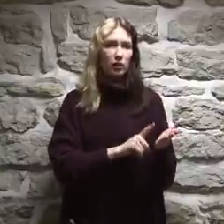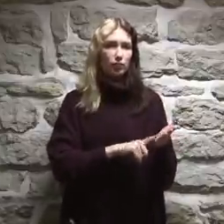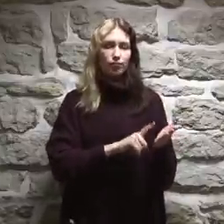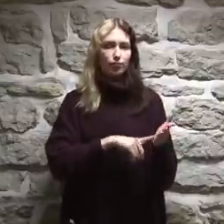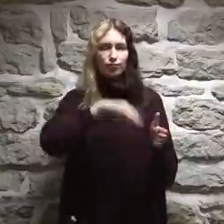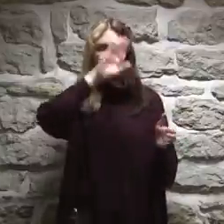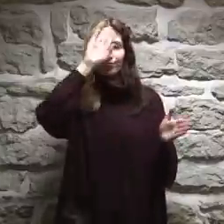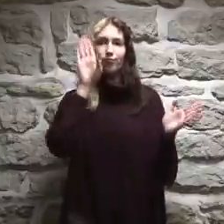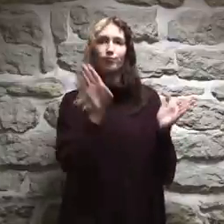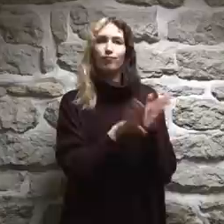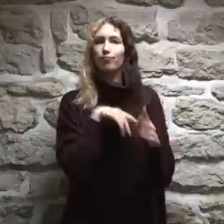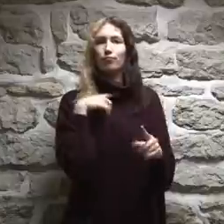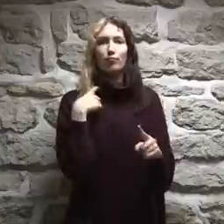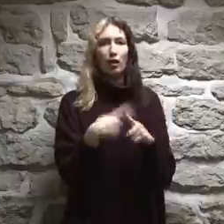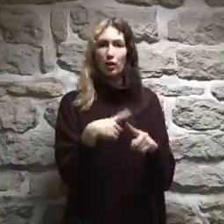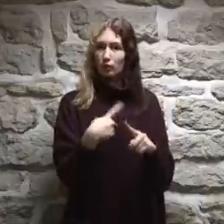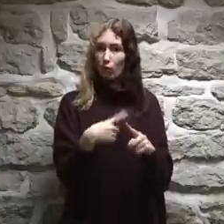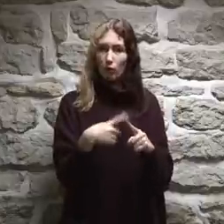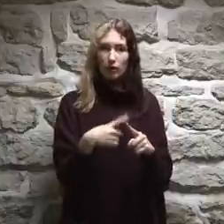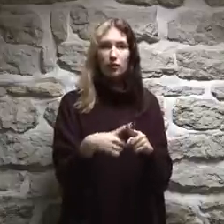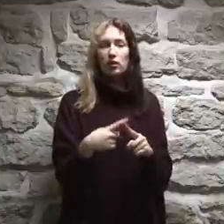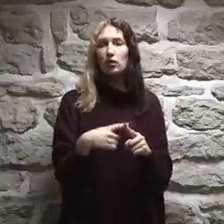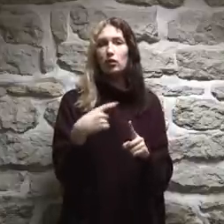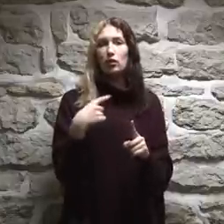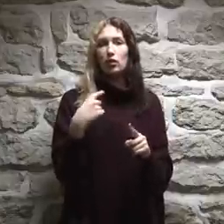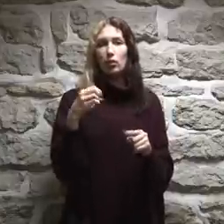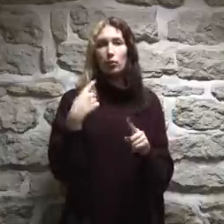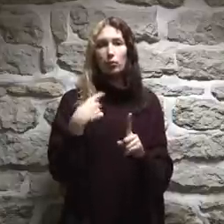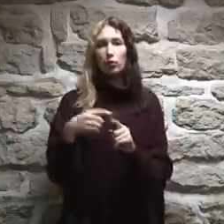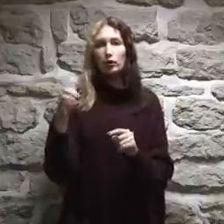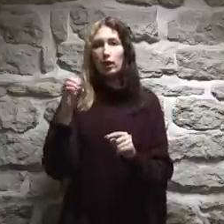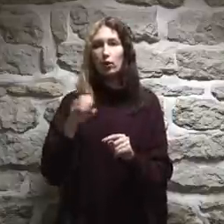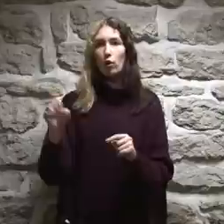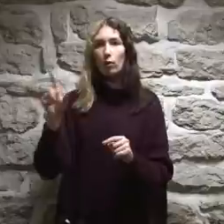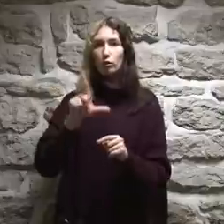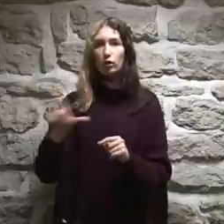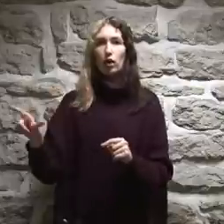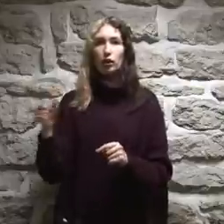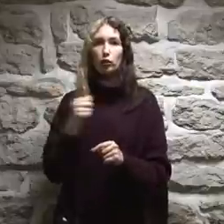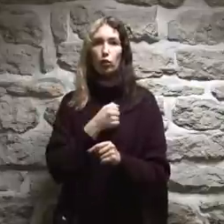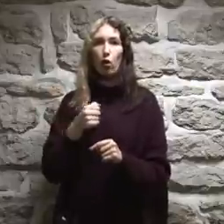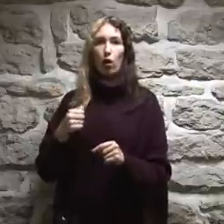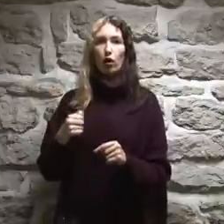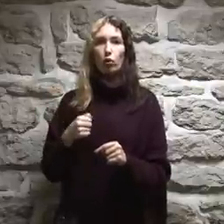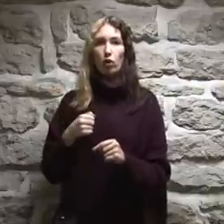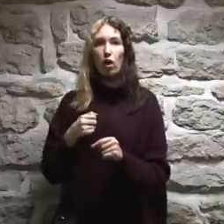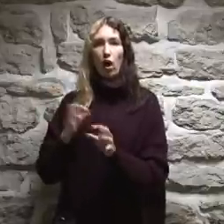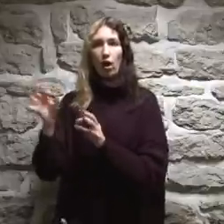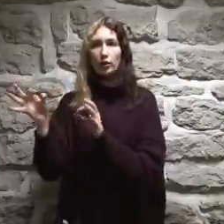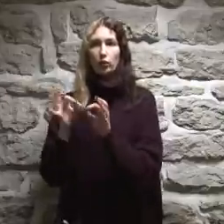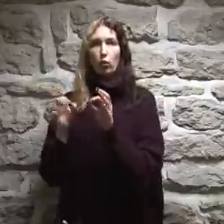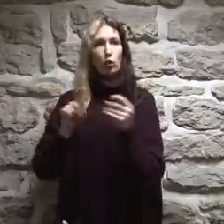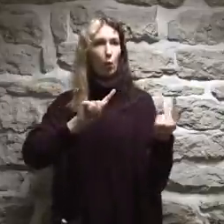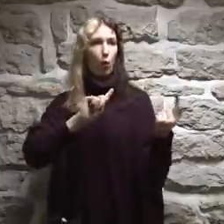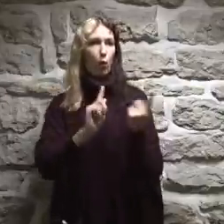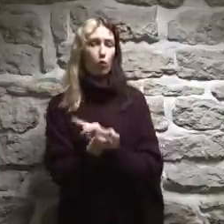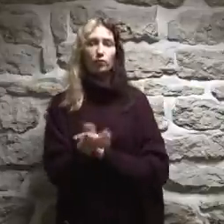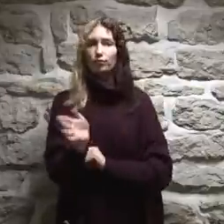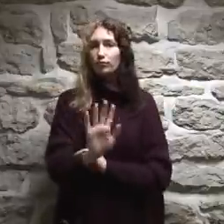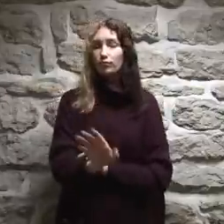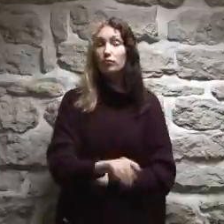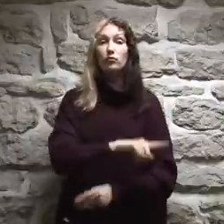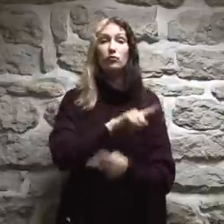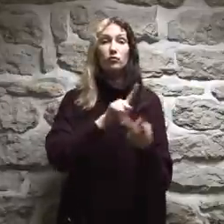alluda siis ega mingeid muudatusi Euroopa julgeoleku arhitektuuris teha. Ja kolmandaks